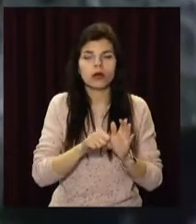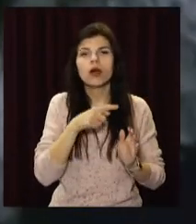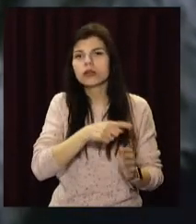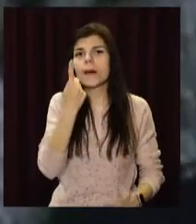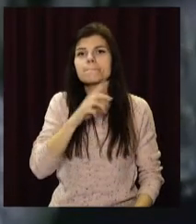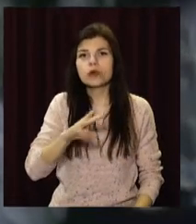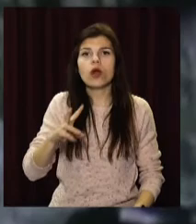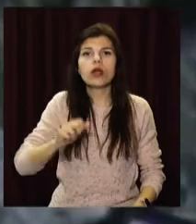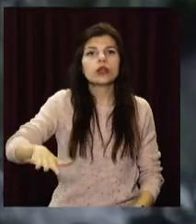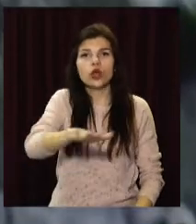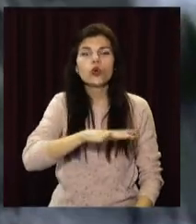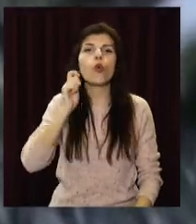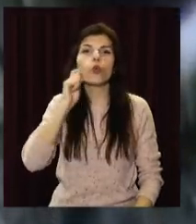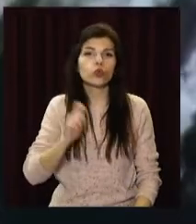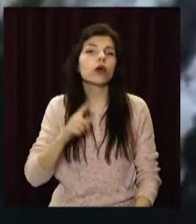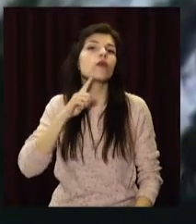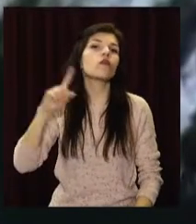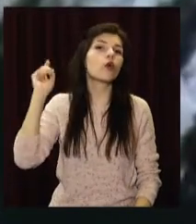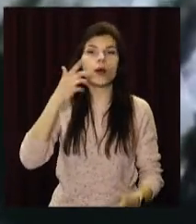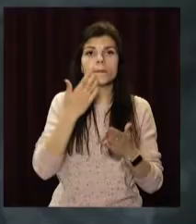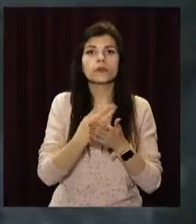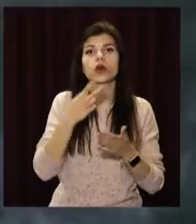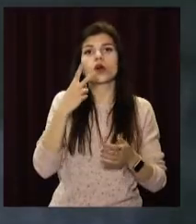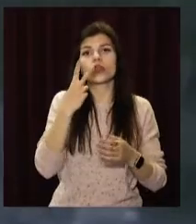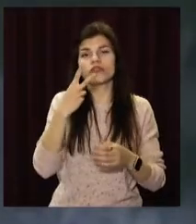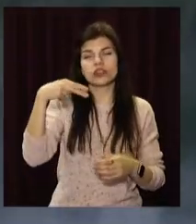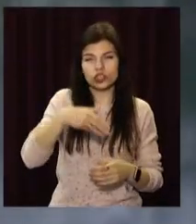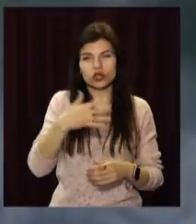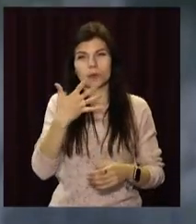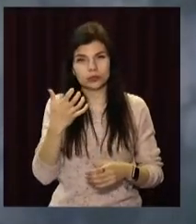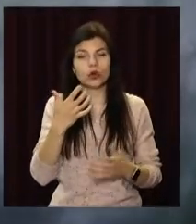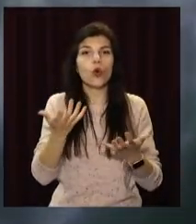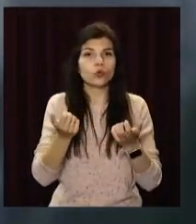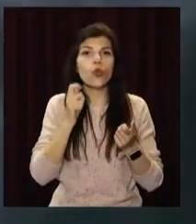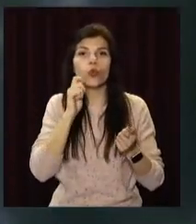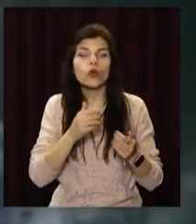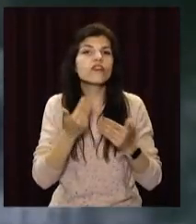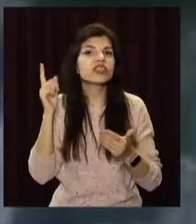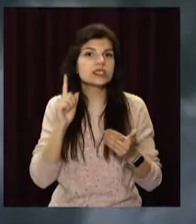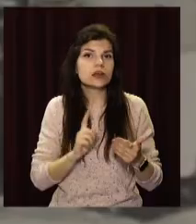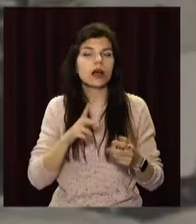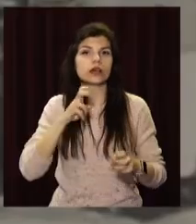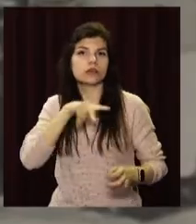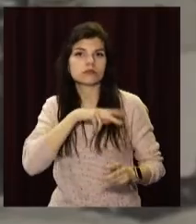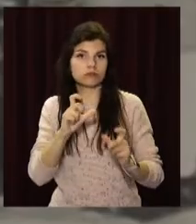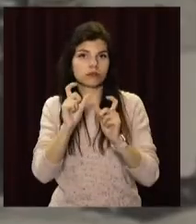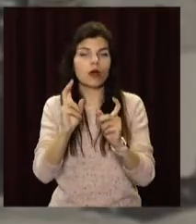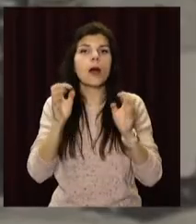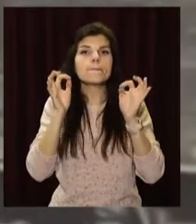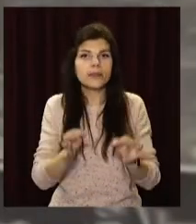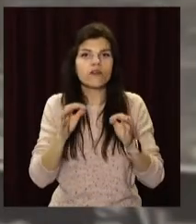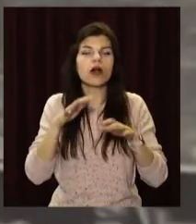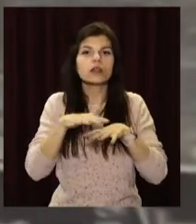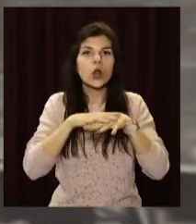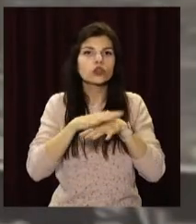на території України. Торік понад 2,5 тисячі українців отримали від Ізраїлю звання «Праведник народів